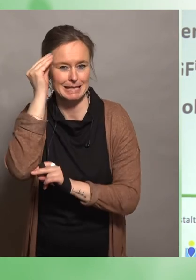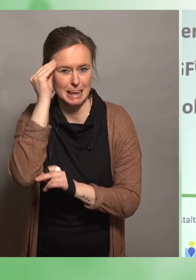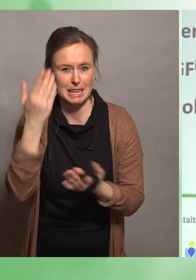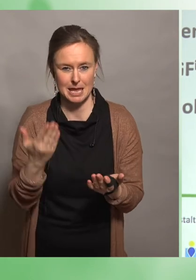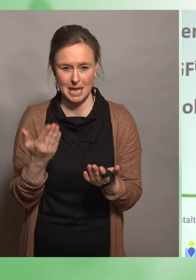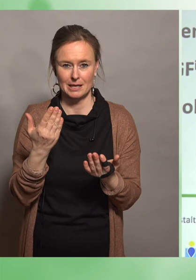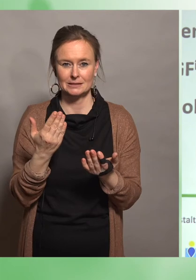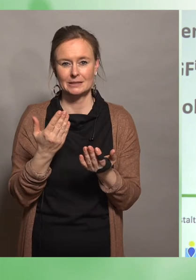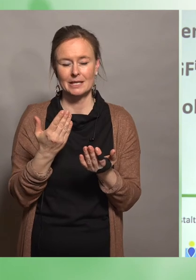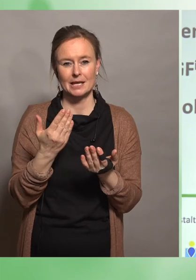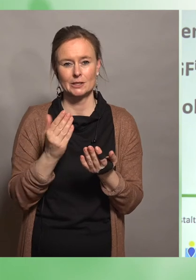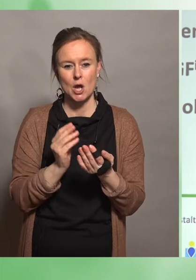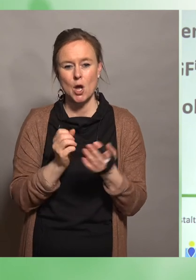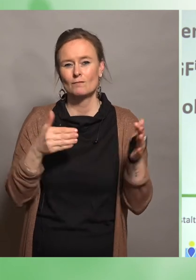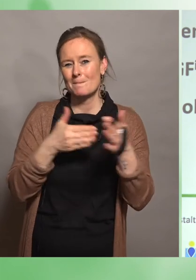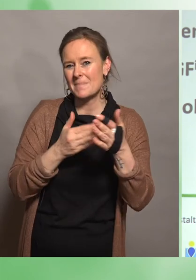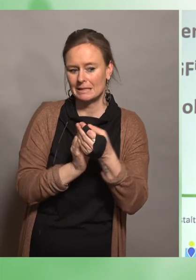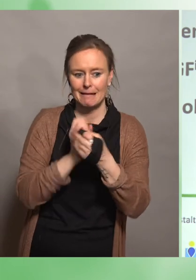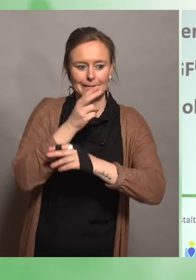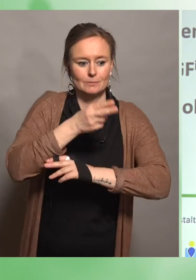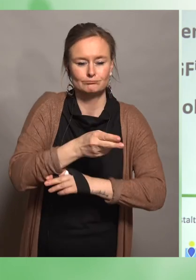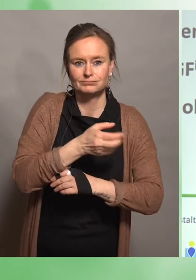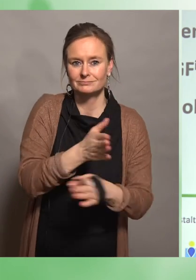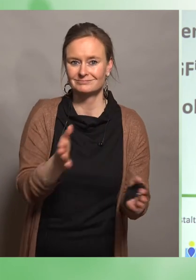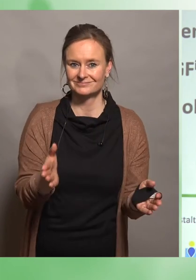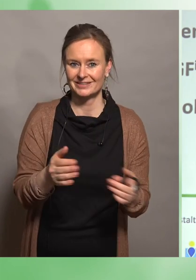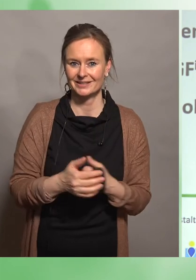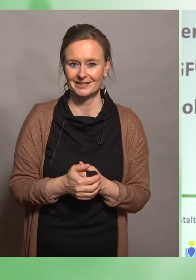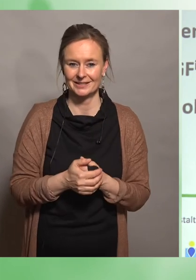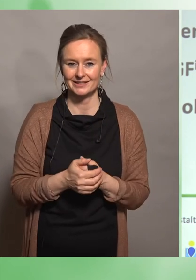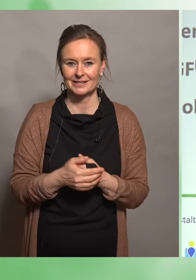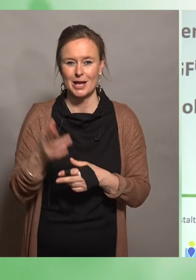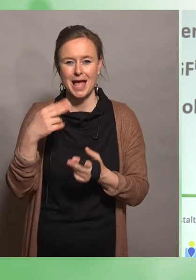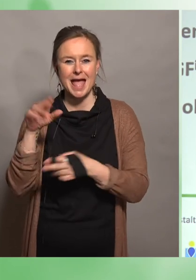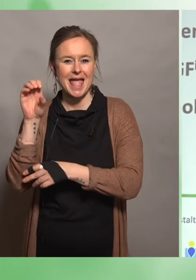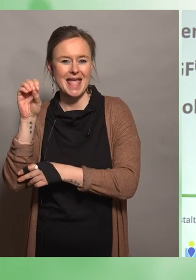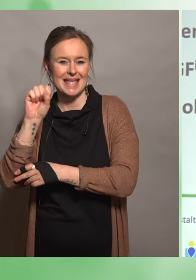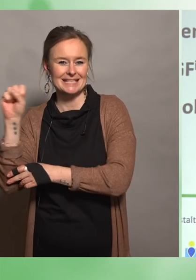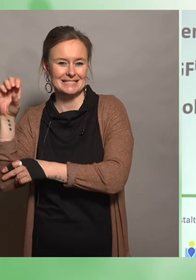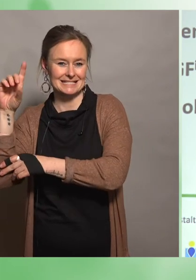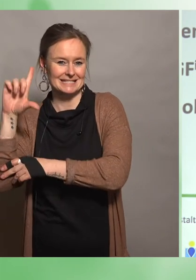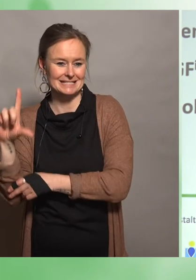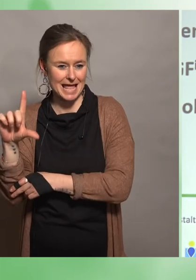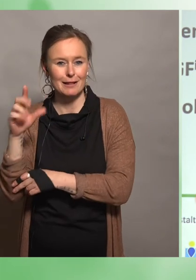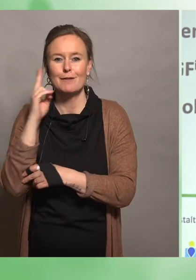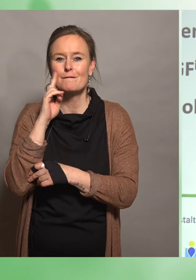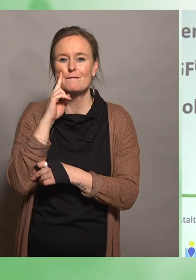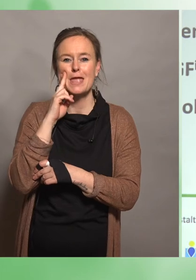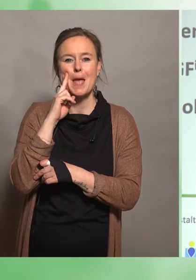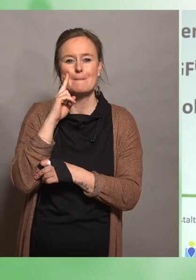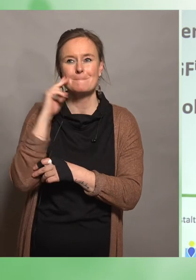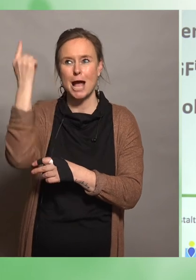Barrieren. Kommerzialrat Essl hat mir ins Ohr geflüstert bei der Firma Sonnentor, dass es auch so eine tolle Idee war, dass die